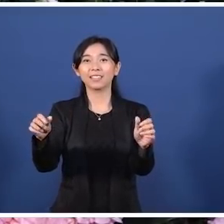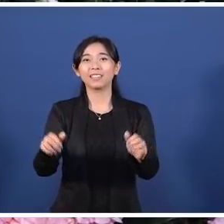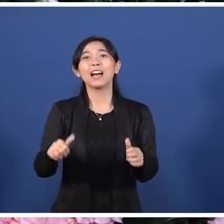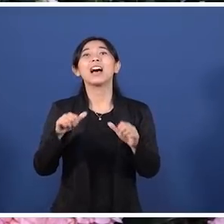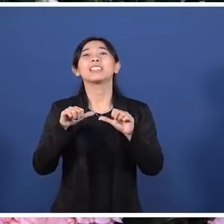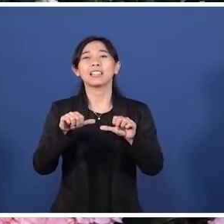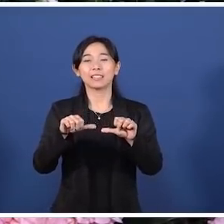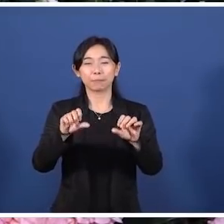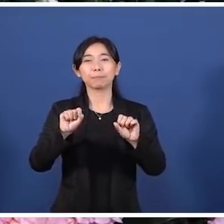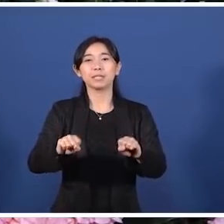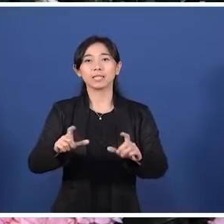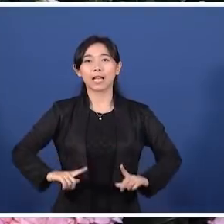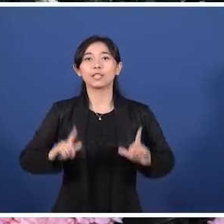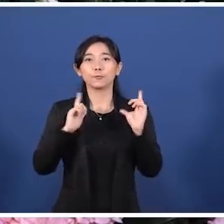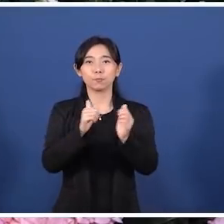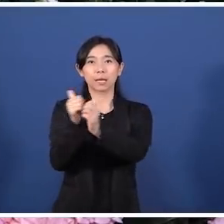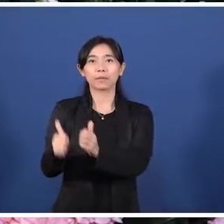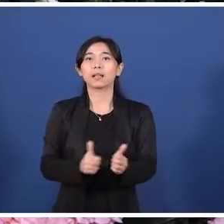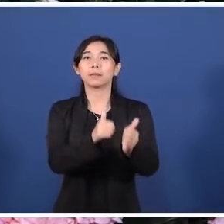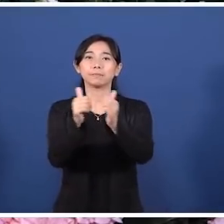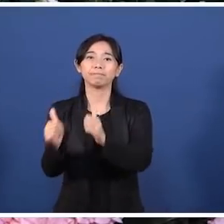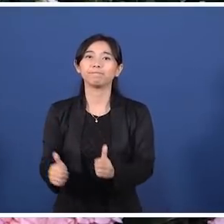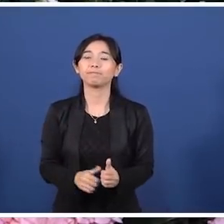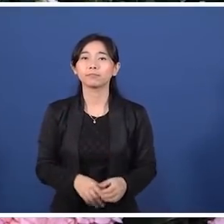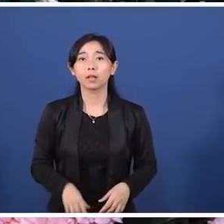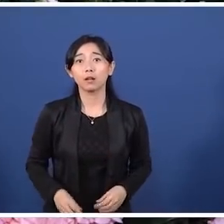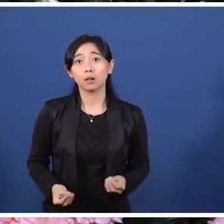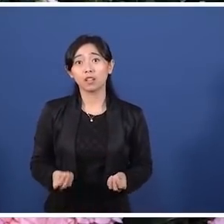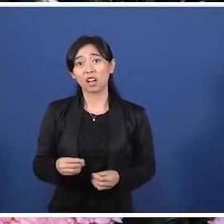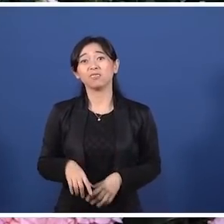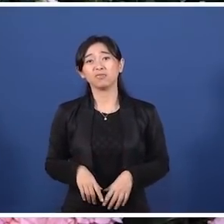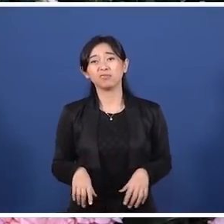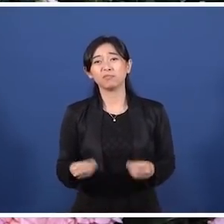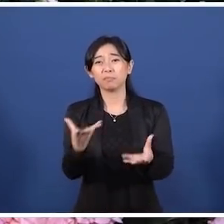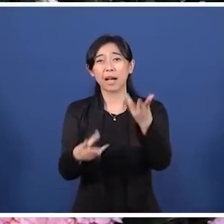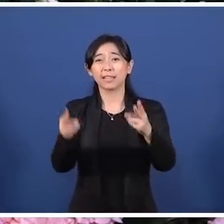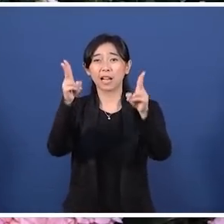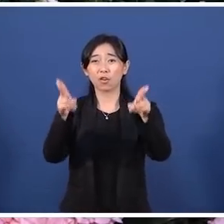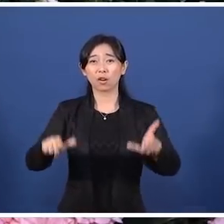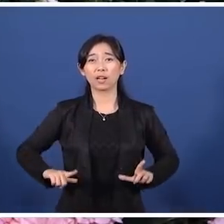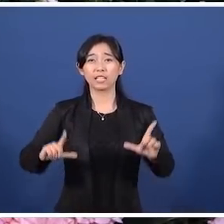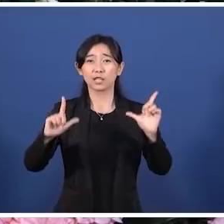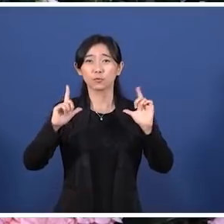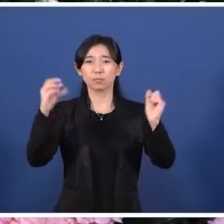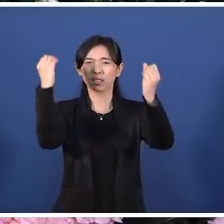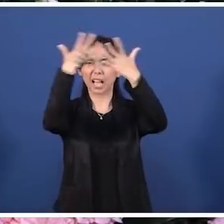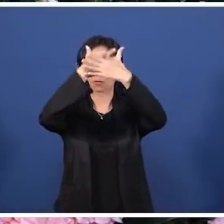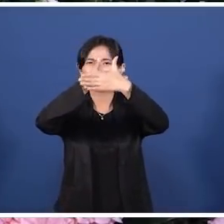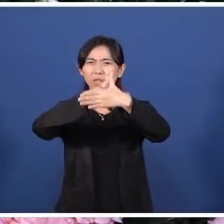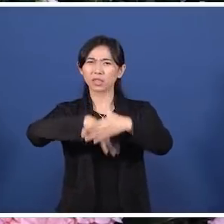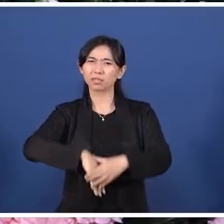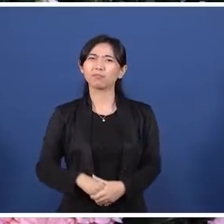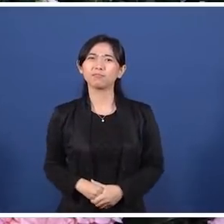bersama-sama. Saudara-saudara, beberapa orang takut dan hidup di dalam ketertindasannya